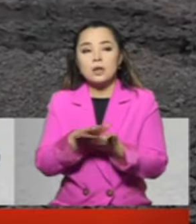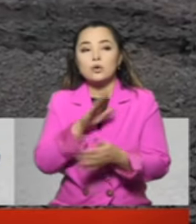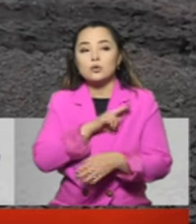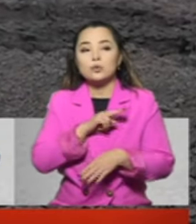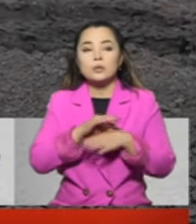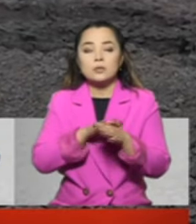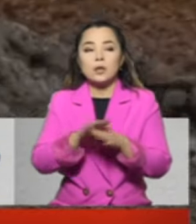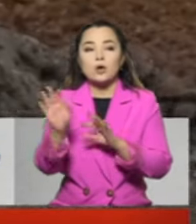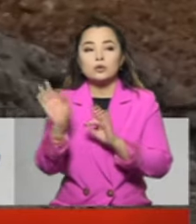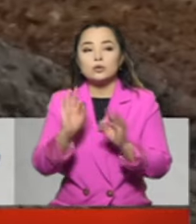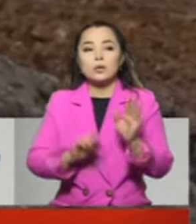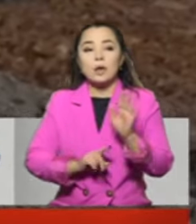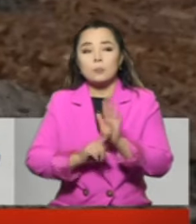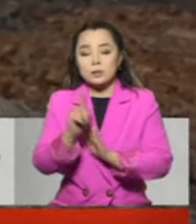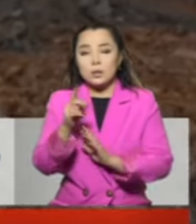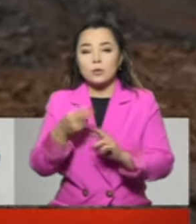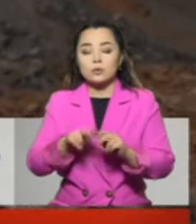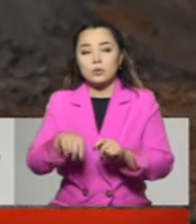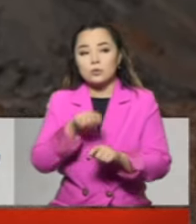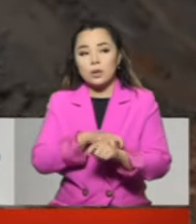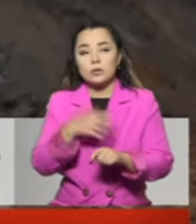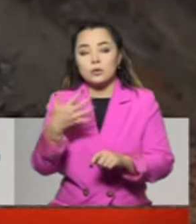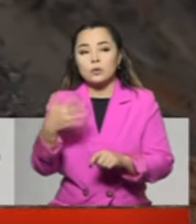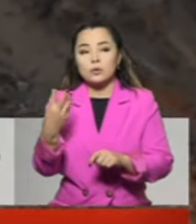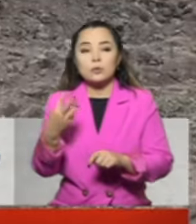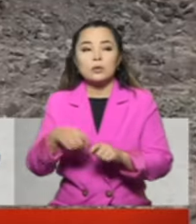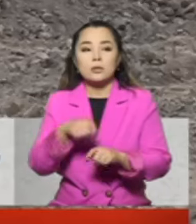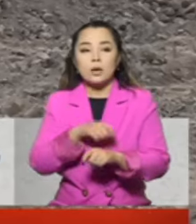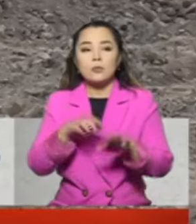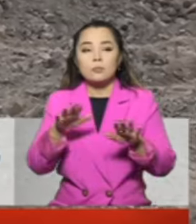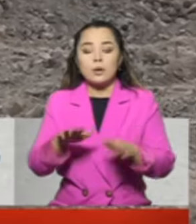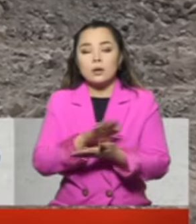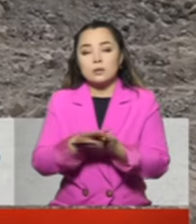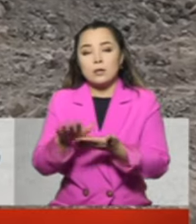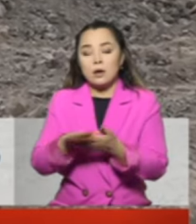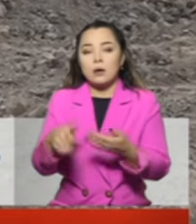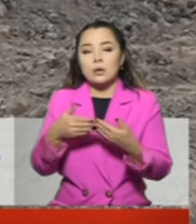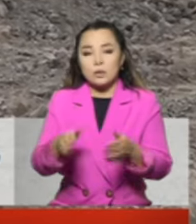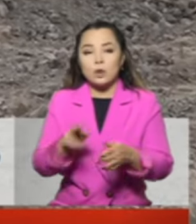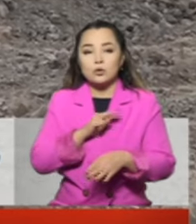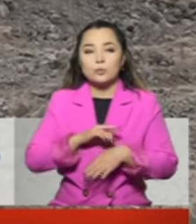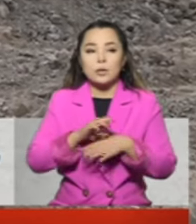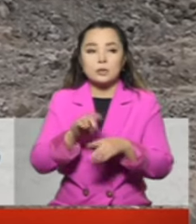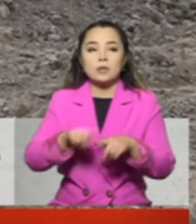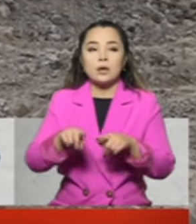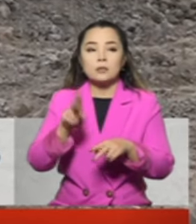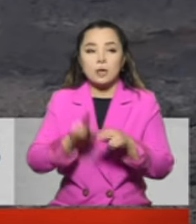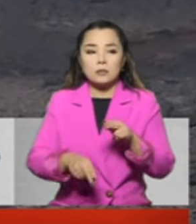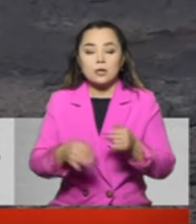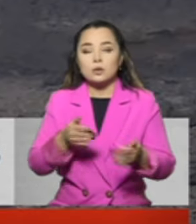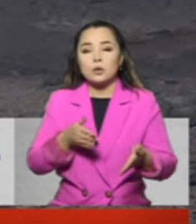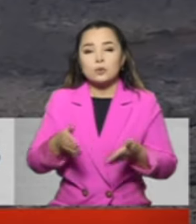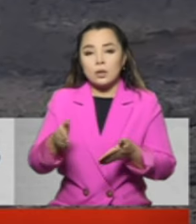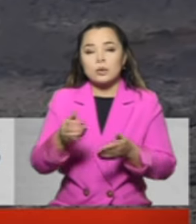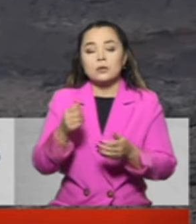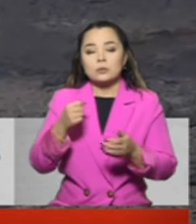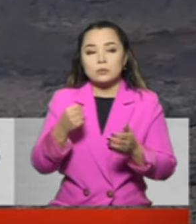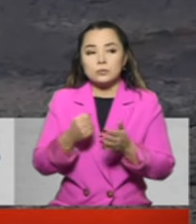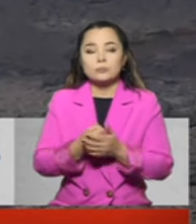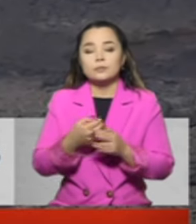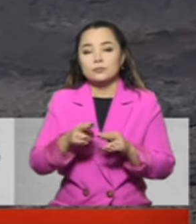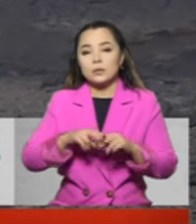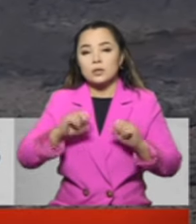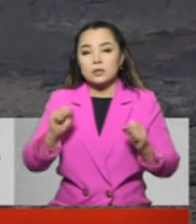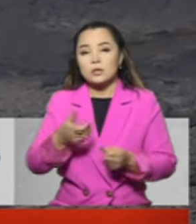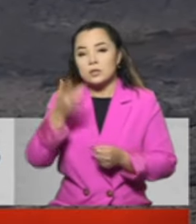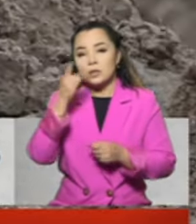былтыр күзде басталды. Қазір ұзындығы 53 шақырымдық арнаны аршу жұмыстары аяқталып келеді. Жоба бойынша бұл канал қысы жазы су ұстайтын